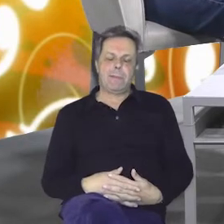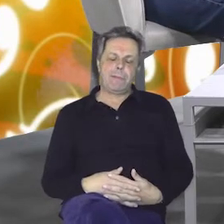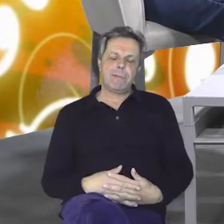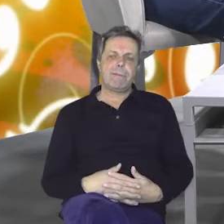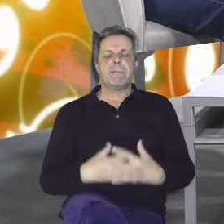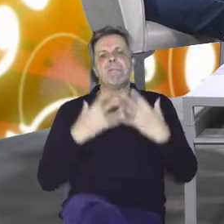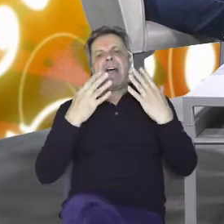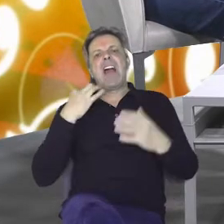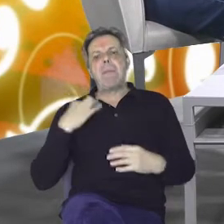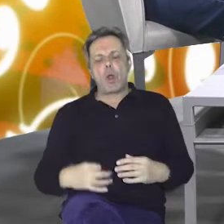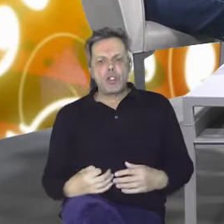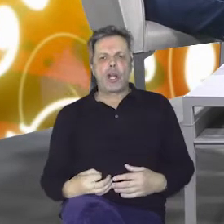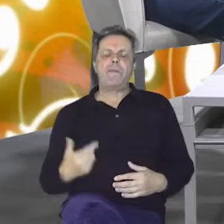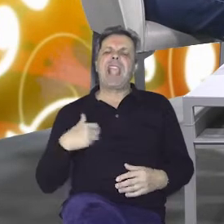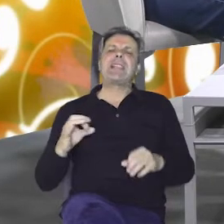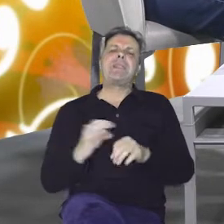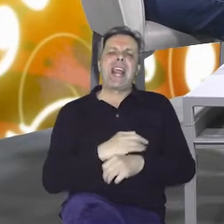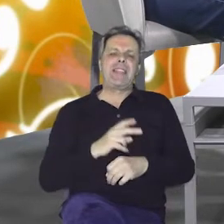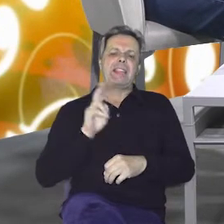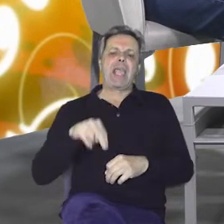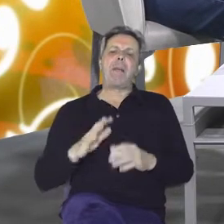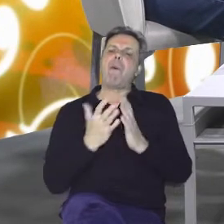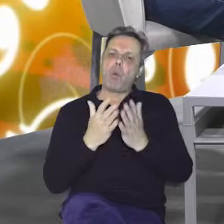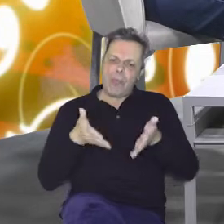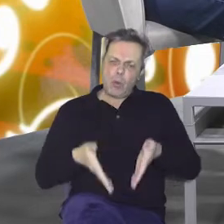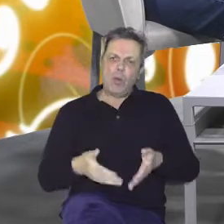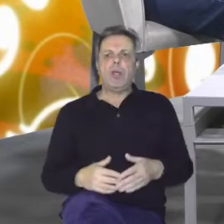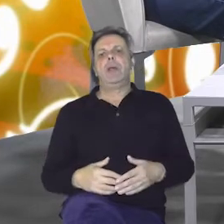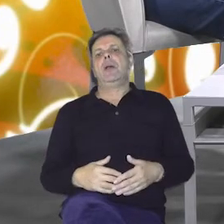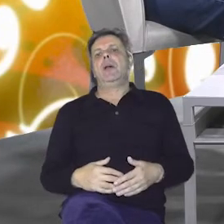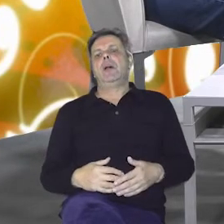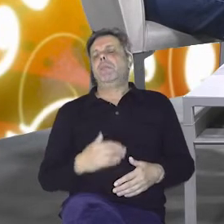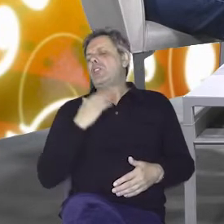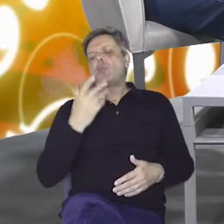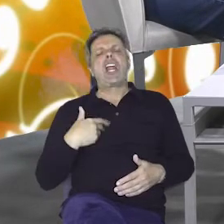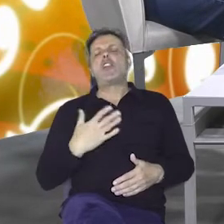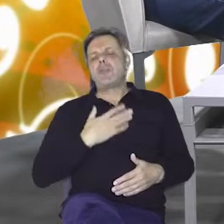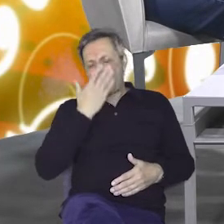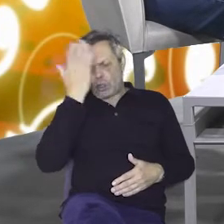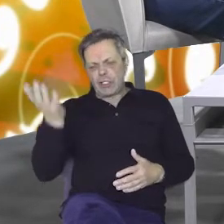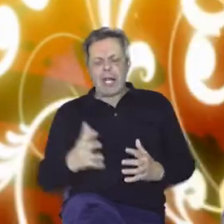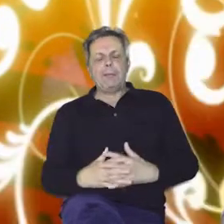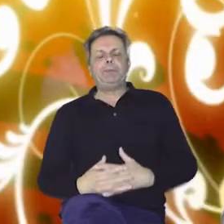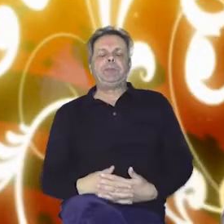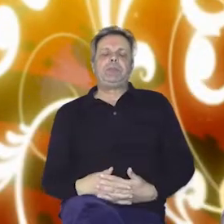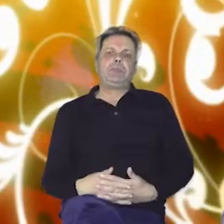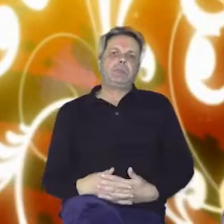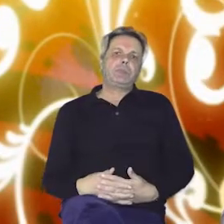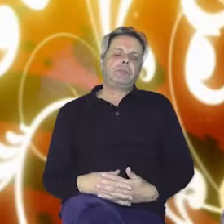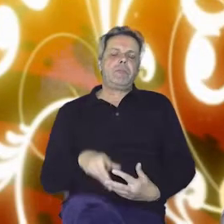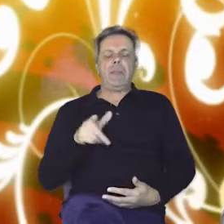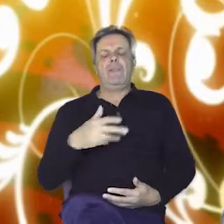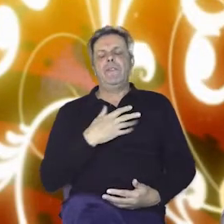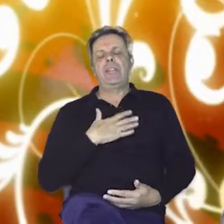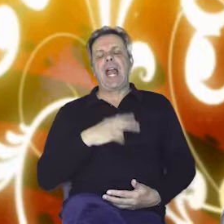srca. Presretna sam da imam ovu knjigu za sebe, mada sam je već pročitala, pročitat ću je još jedan put. A vi, drage